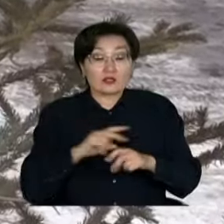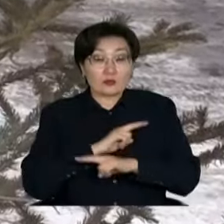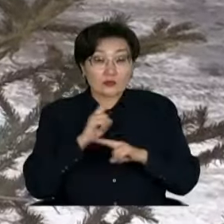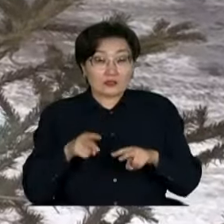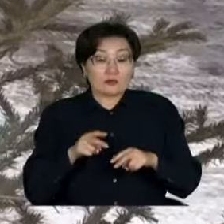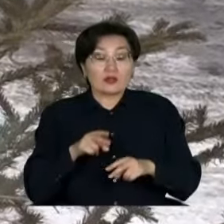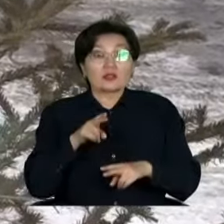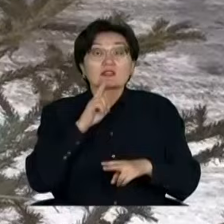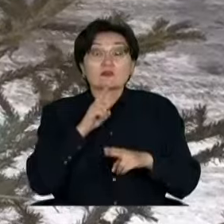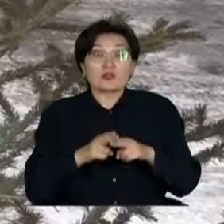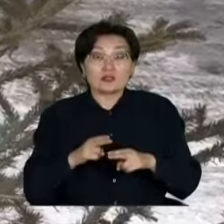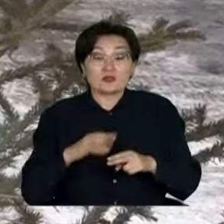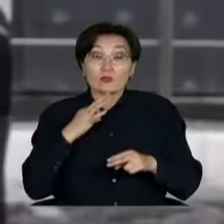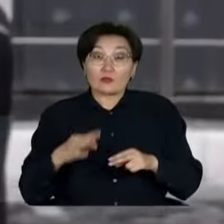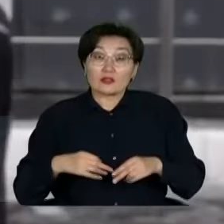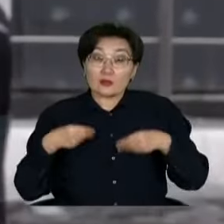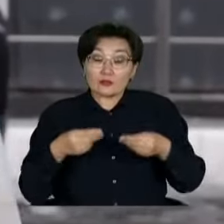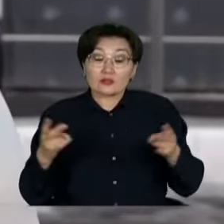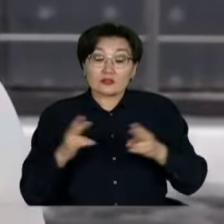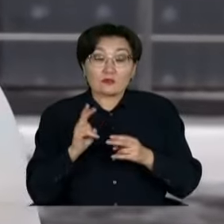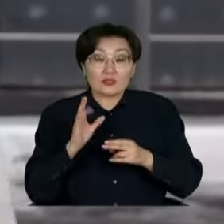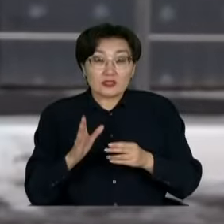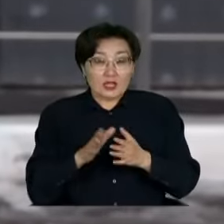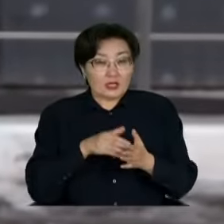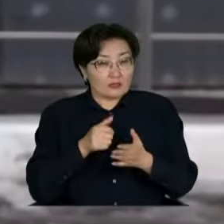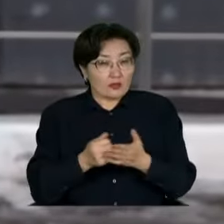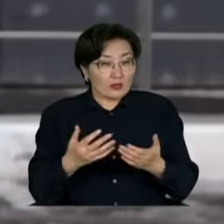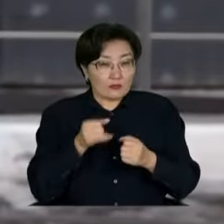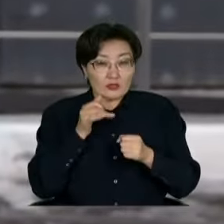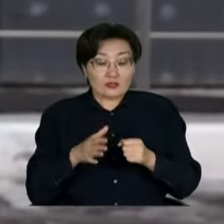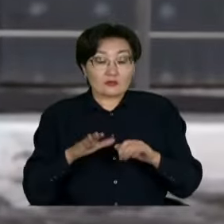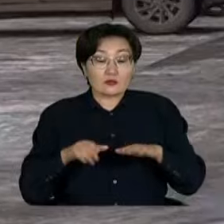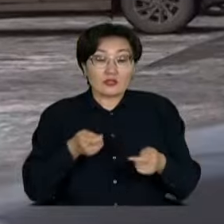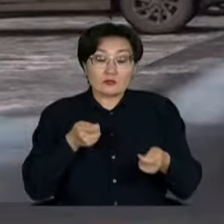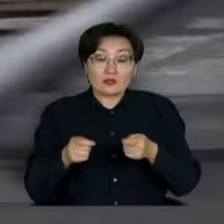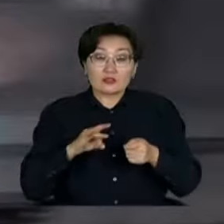болған әпкесінің баласына берілуі керек баспанасын әлі ала алмай жүр. Жергілікті билік